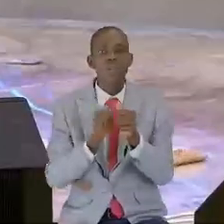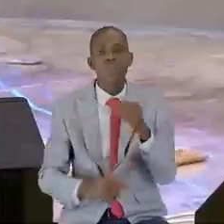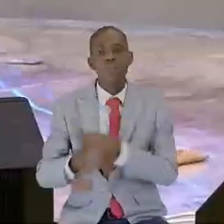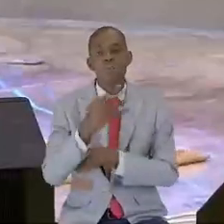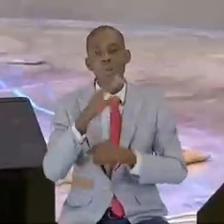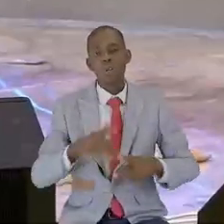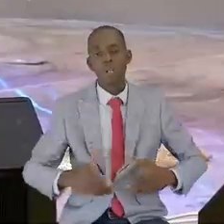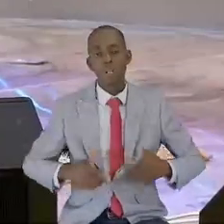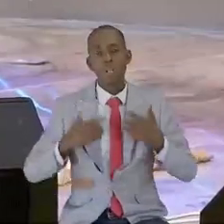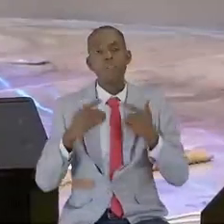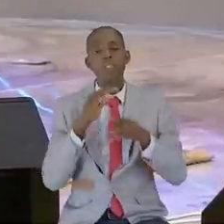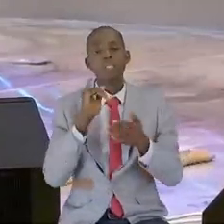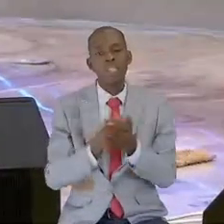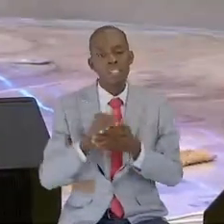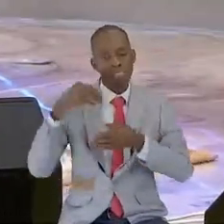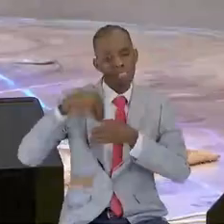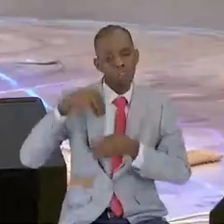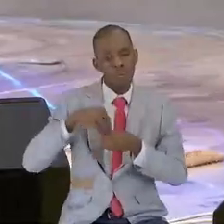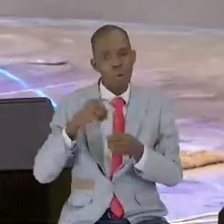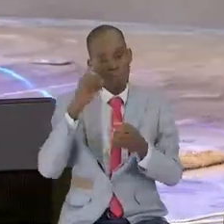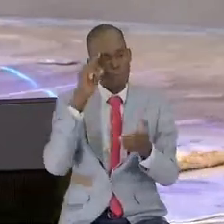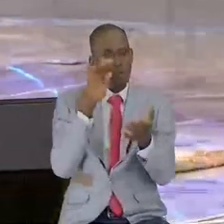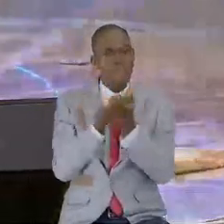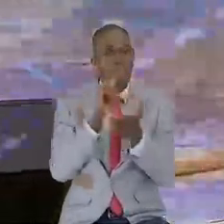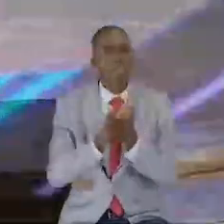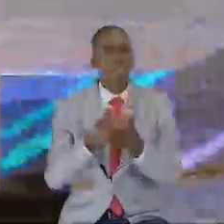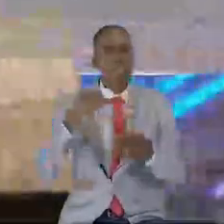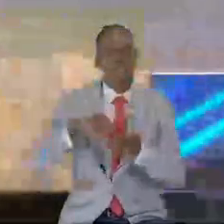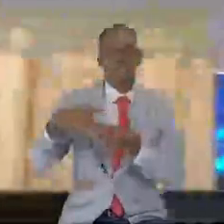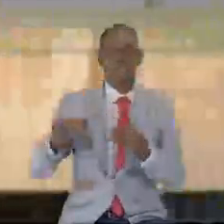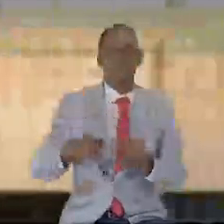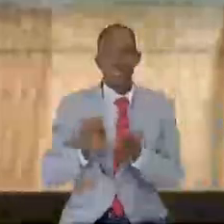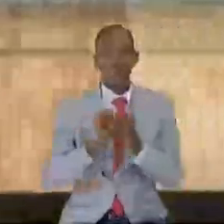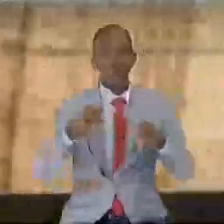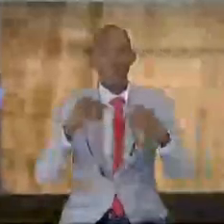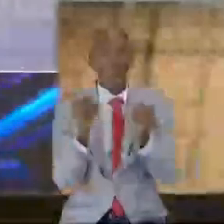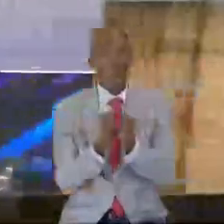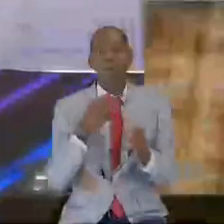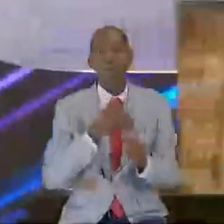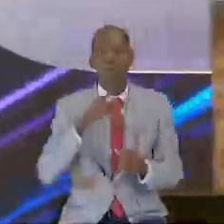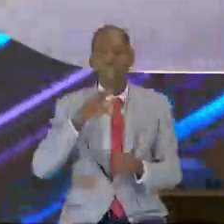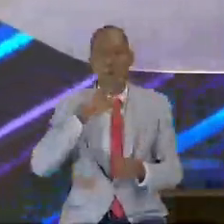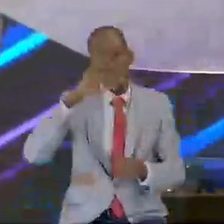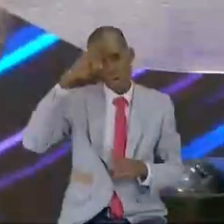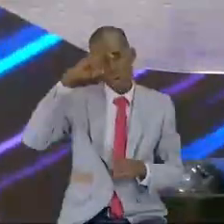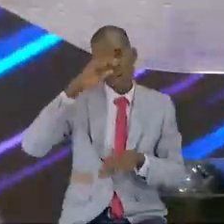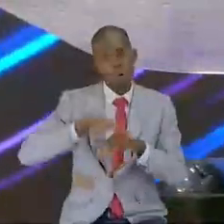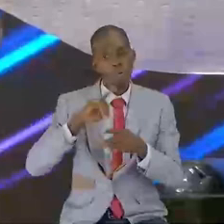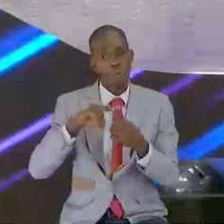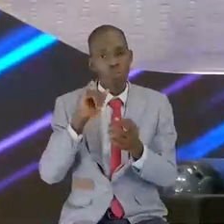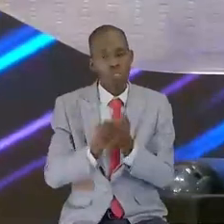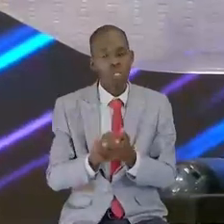cette conviction intérieure du cœur que vous portez avec vous, et vous êtes sensible à tout